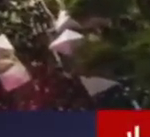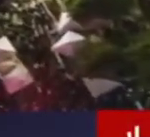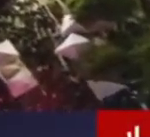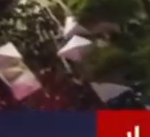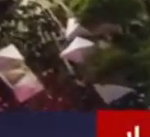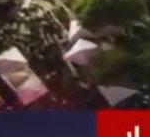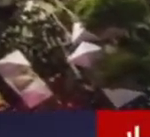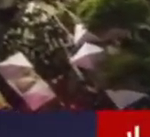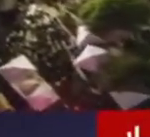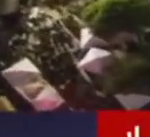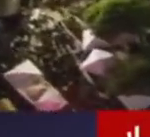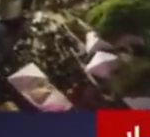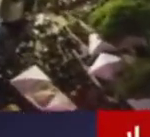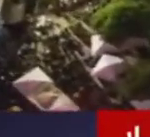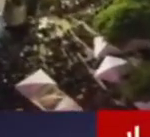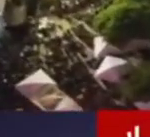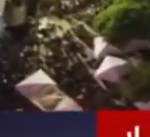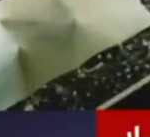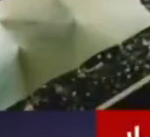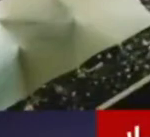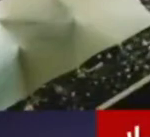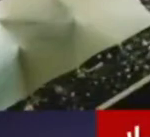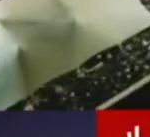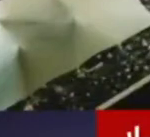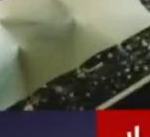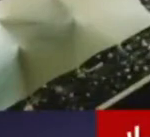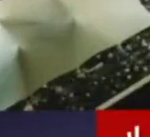شجاعه في اتخاذ قرارات